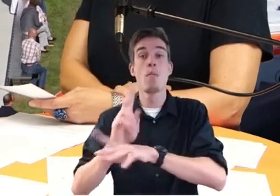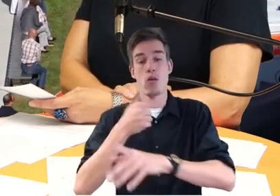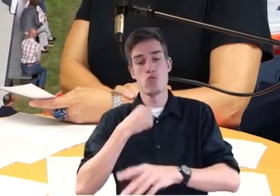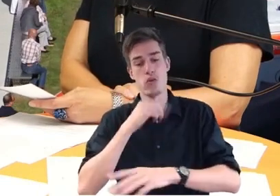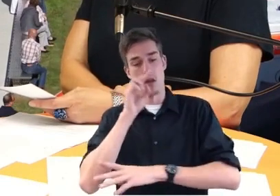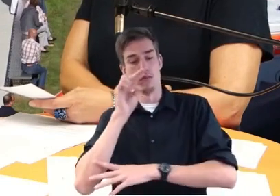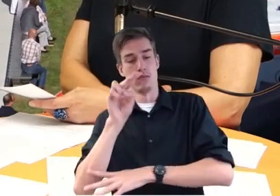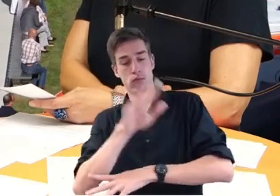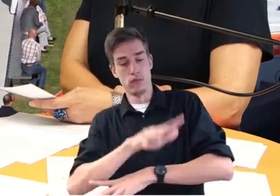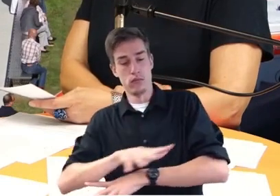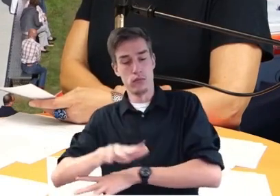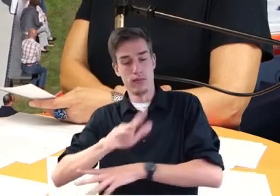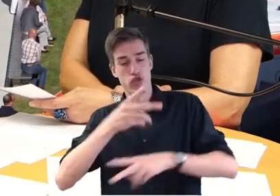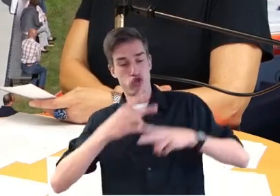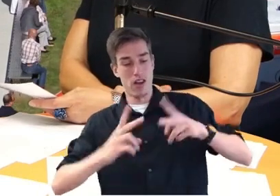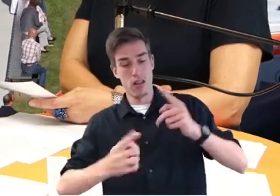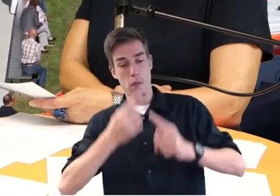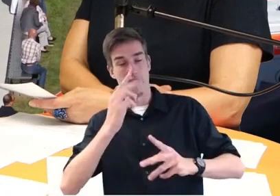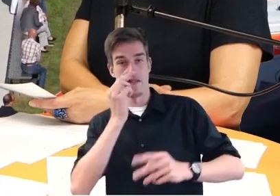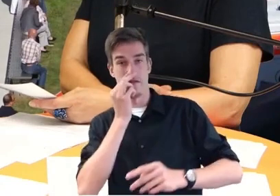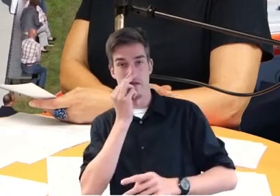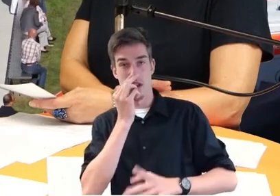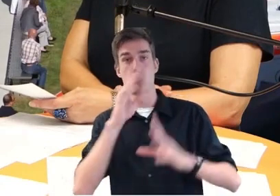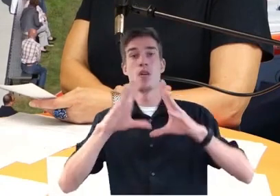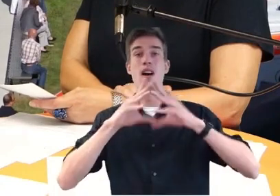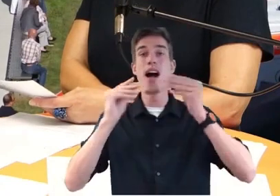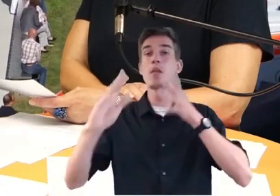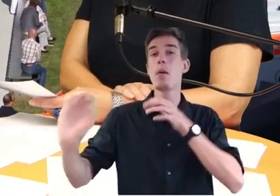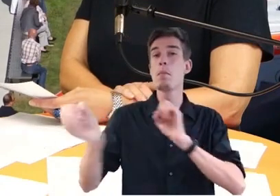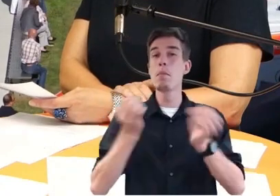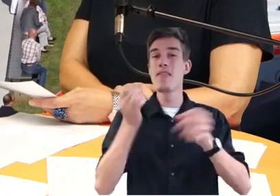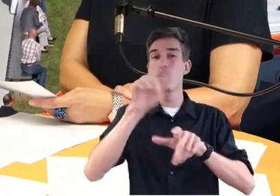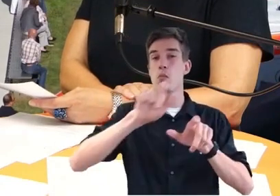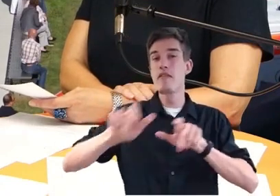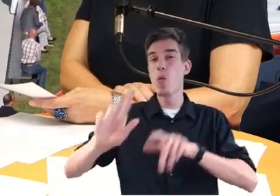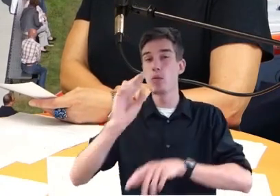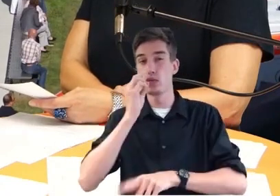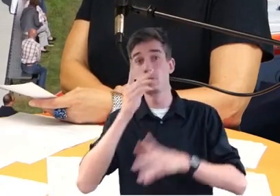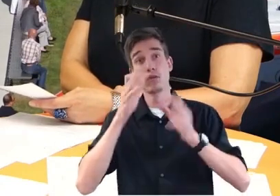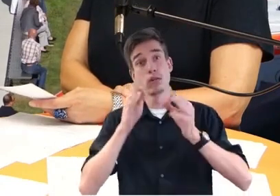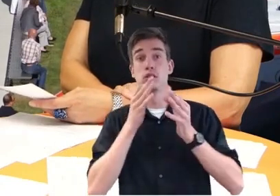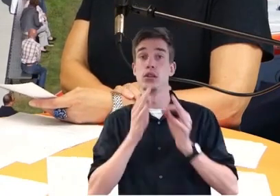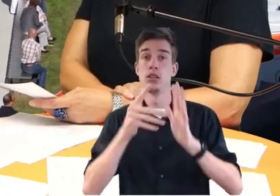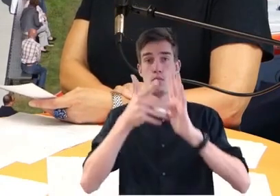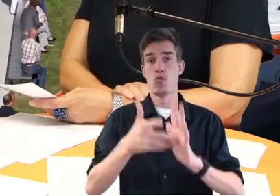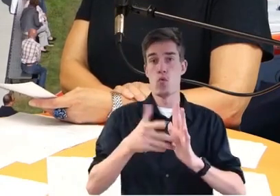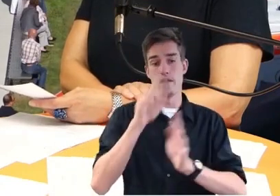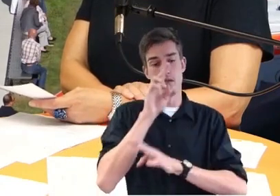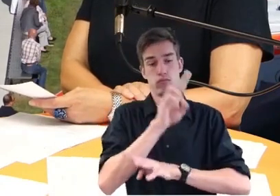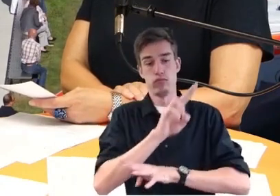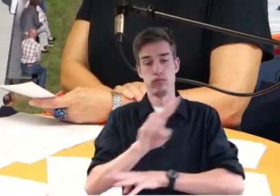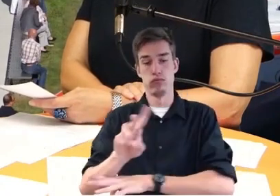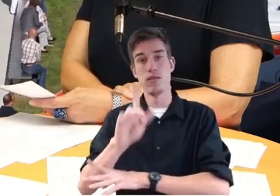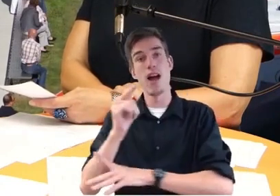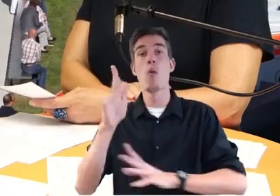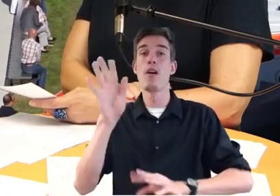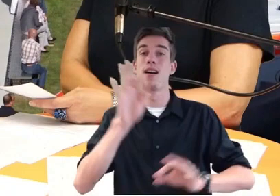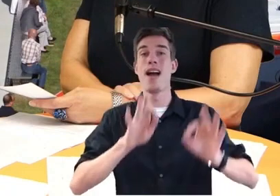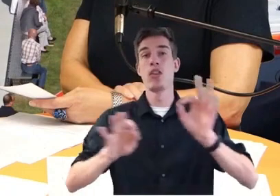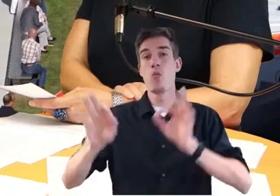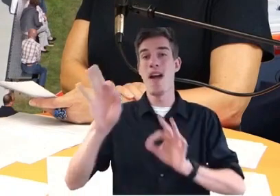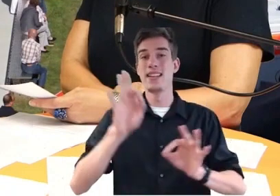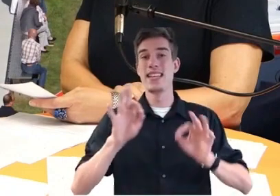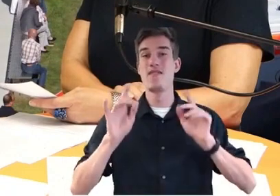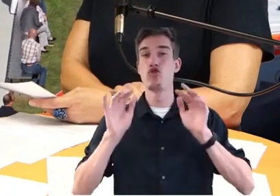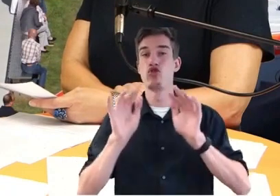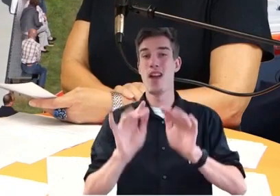Luft, die Erkundung und das Lenken von Bevölkerungsbewegungen, auch natürlich dann aus der Luft, das Messen von radioaktiven Strahlen, was auch